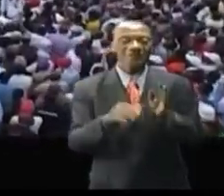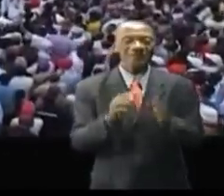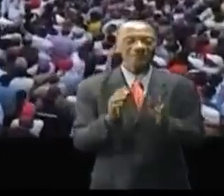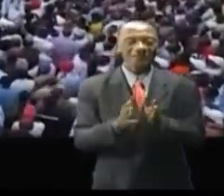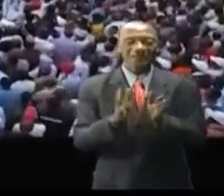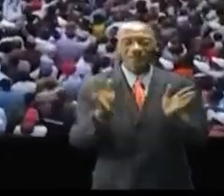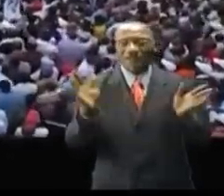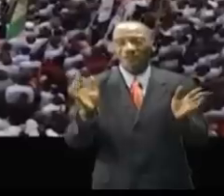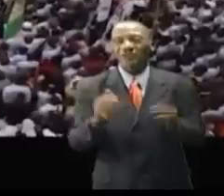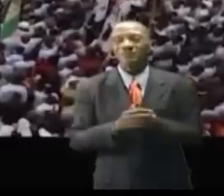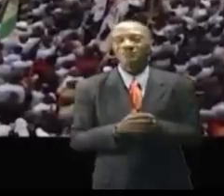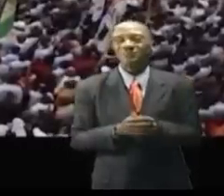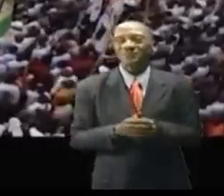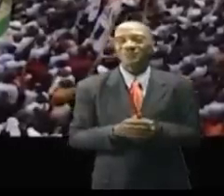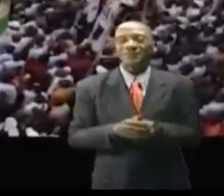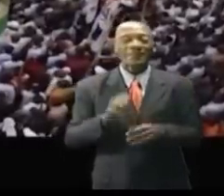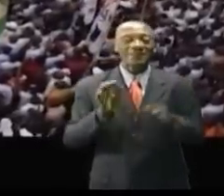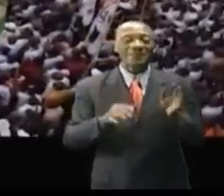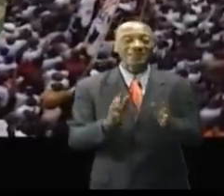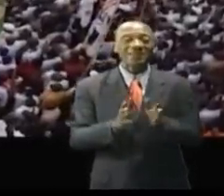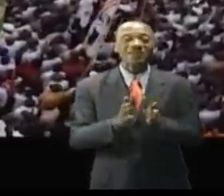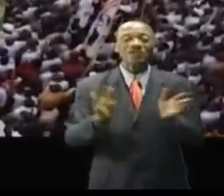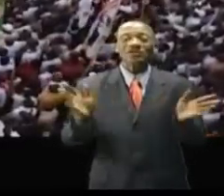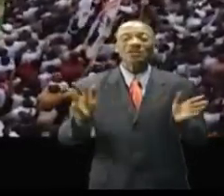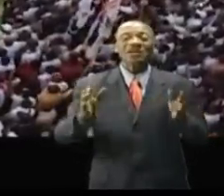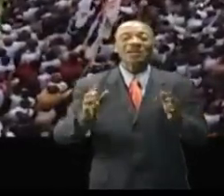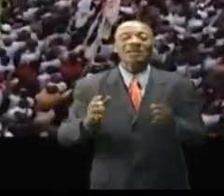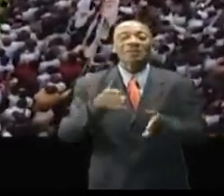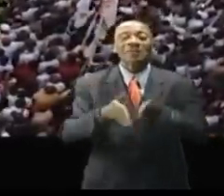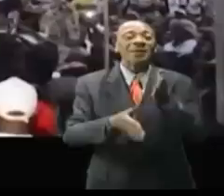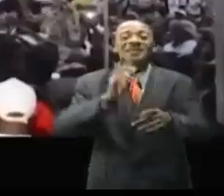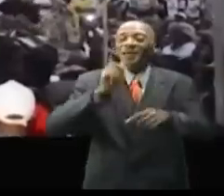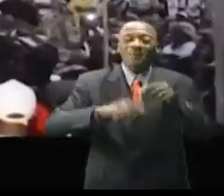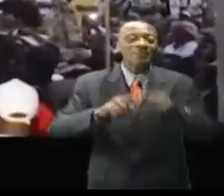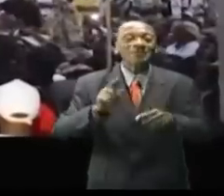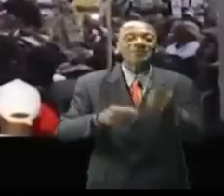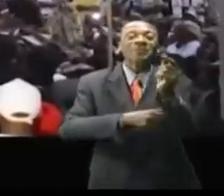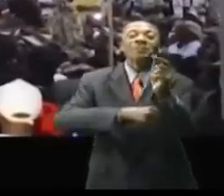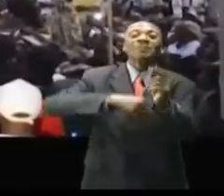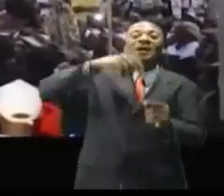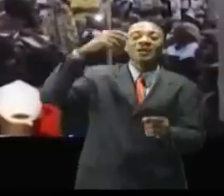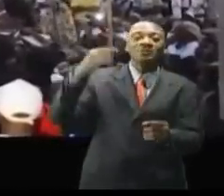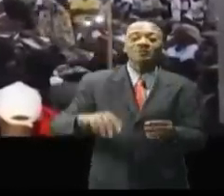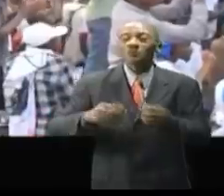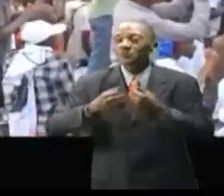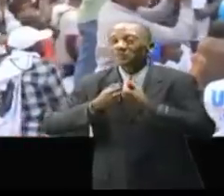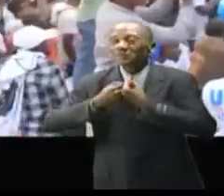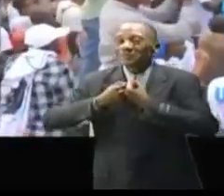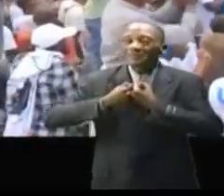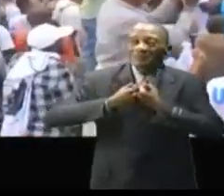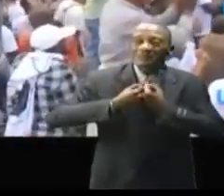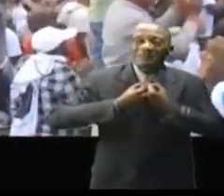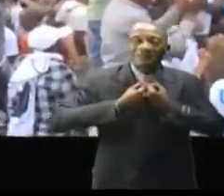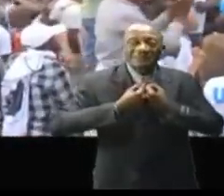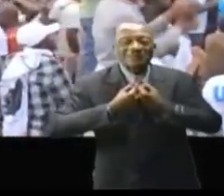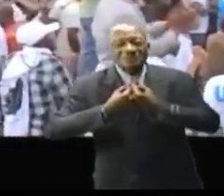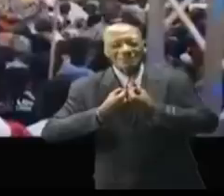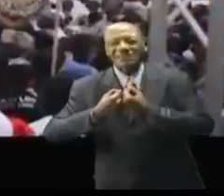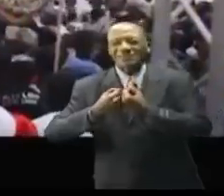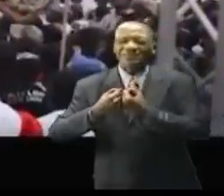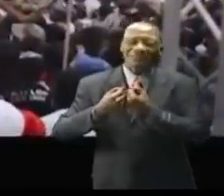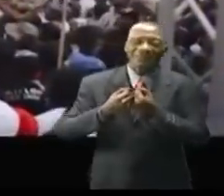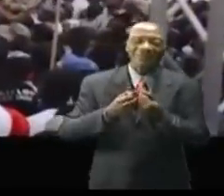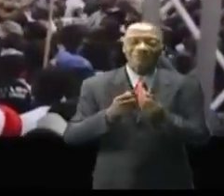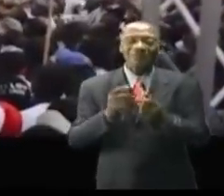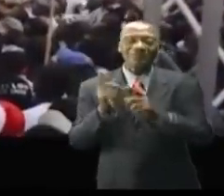une marée humaine chauffée à blanc. Sur place, le meeting a pris les allures d'un rassemblement de veilles